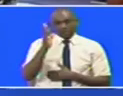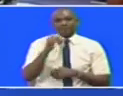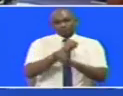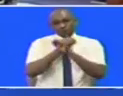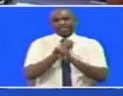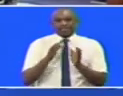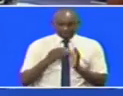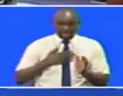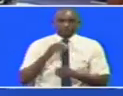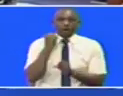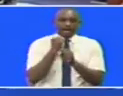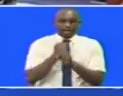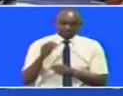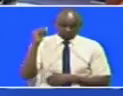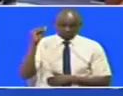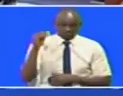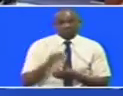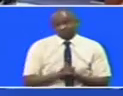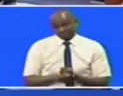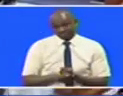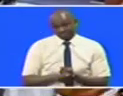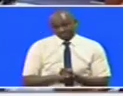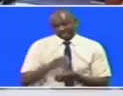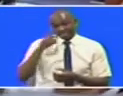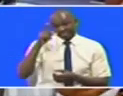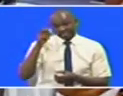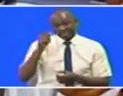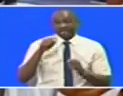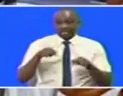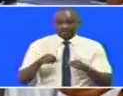Nitailinda kazi yangu. Sisi leo kesho KTN leo.